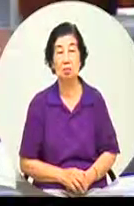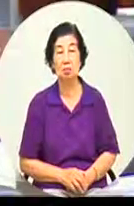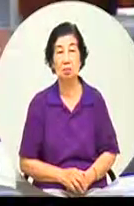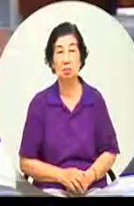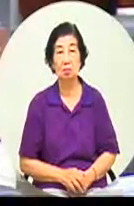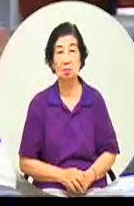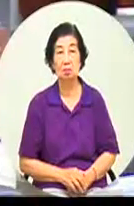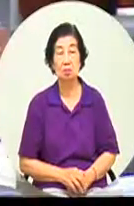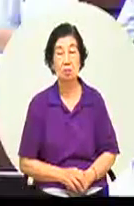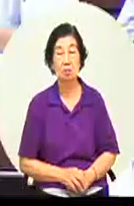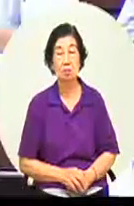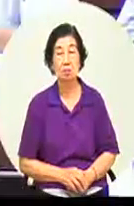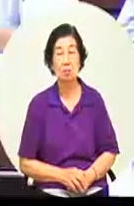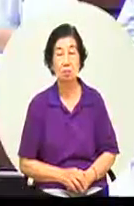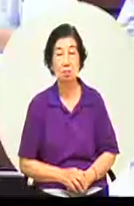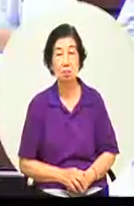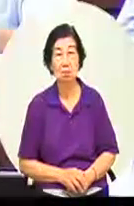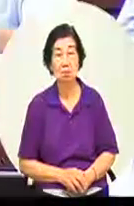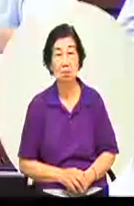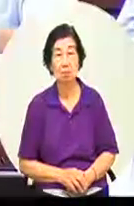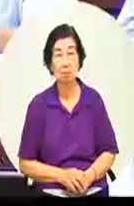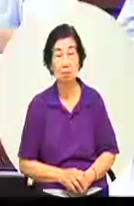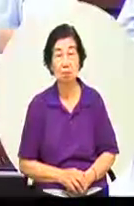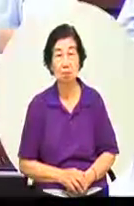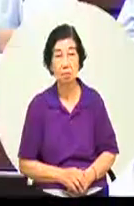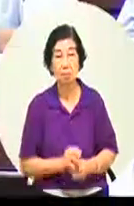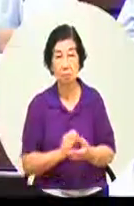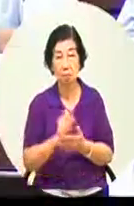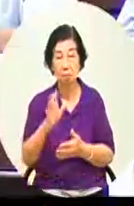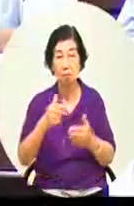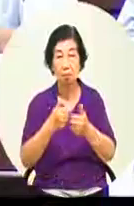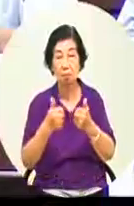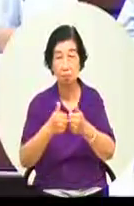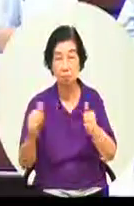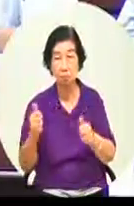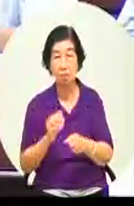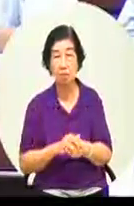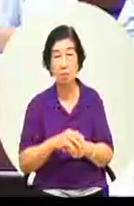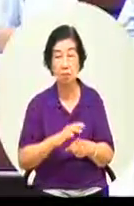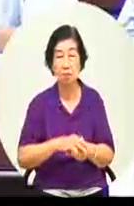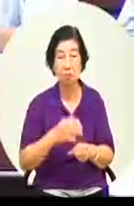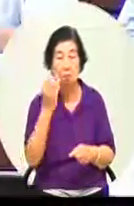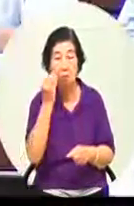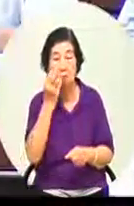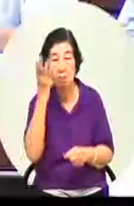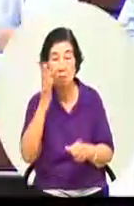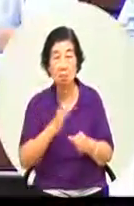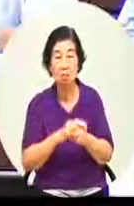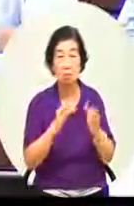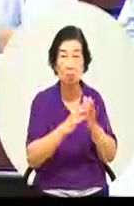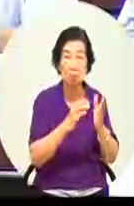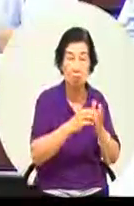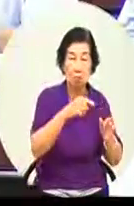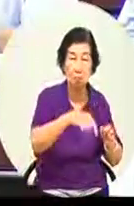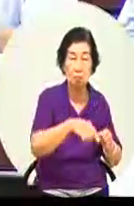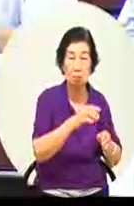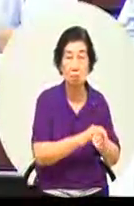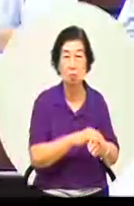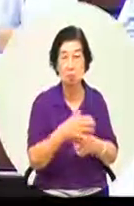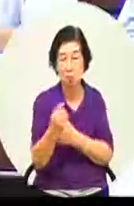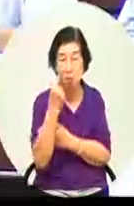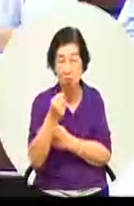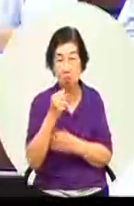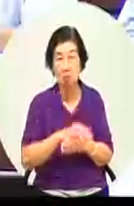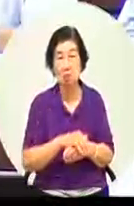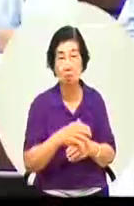好，谢谢主席，谢谢王议员。我跟议员报告，其实观光局对于林园的这个部分我们也做了非常多的努力，我们有陆陆续续好几个